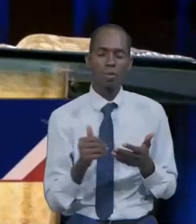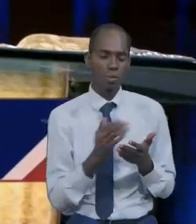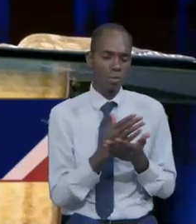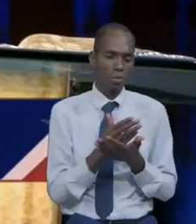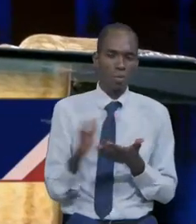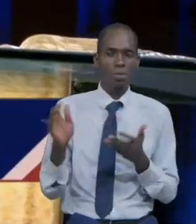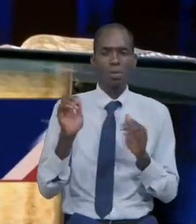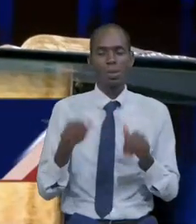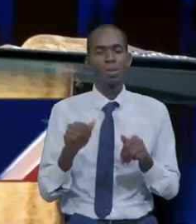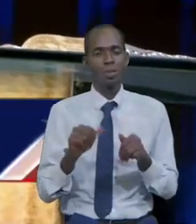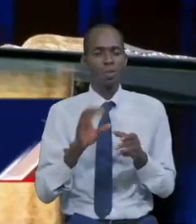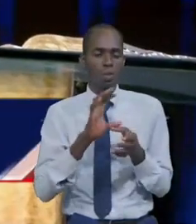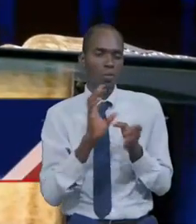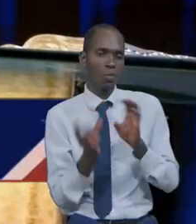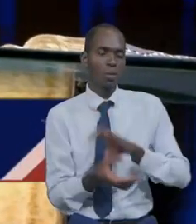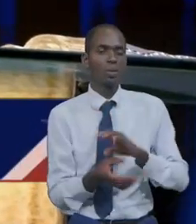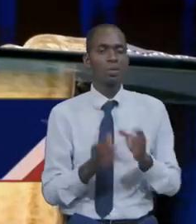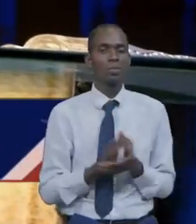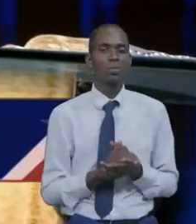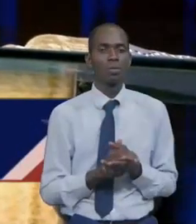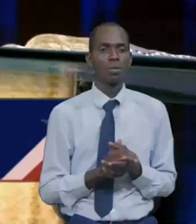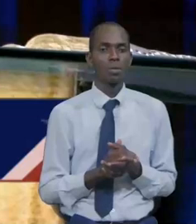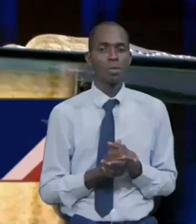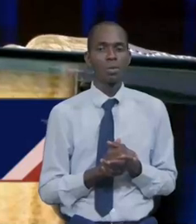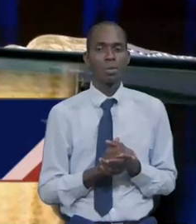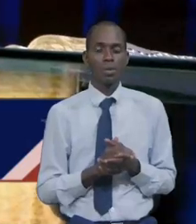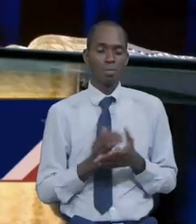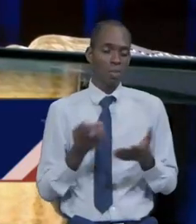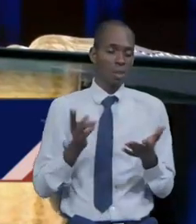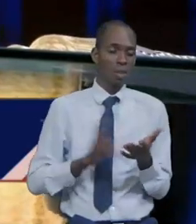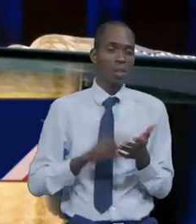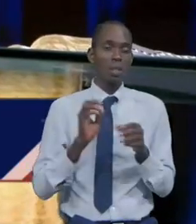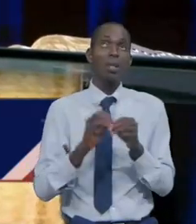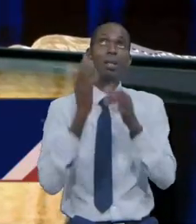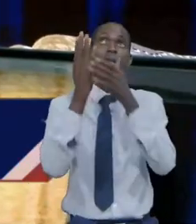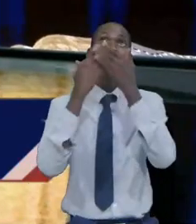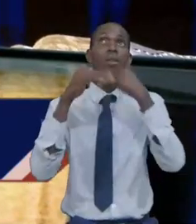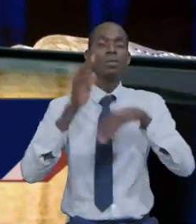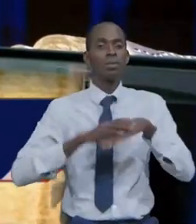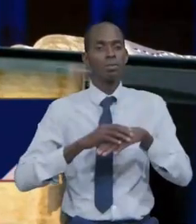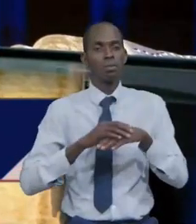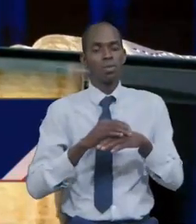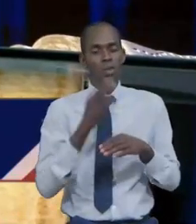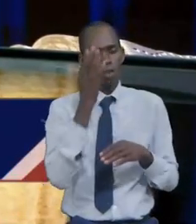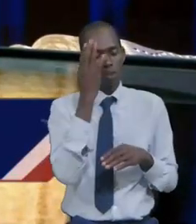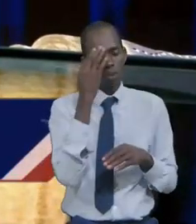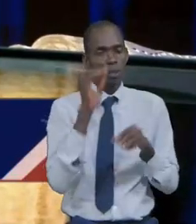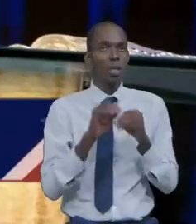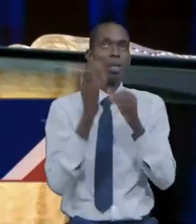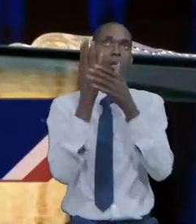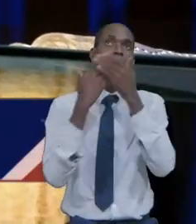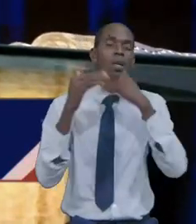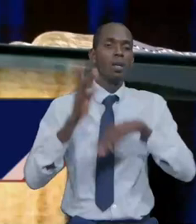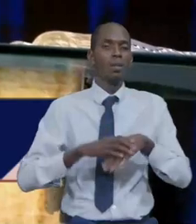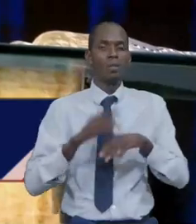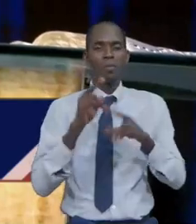et incontestable. Une conversation claire, incontestable, enregistrée au ciel,